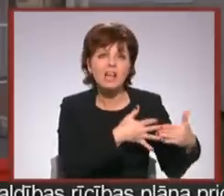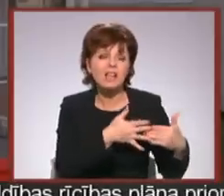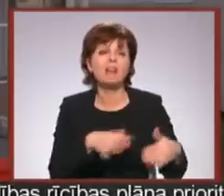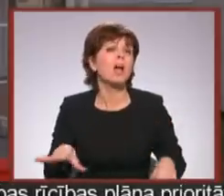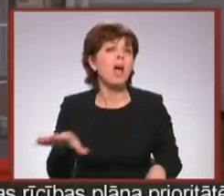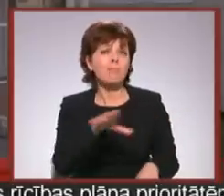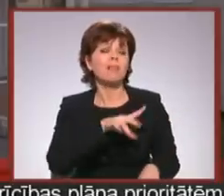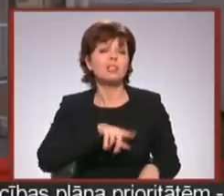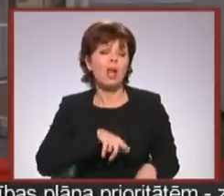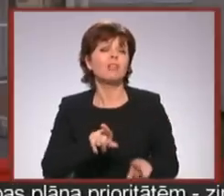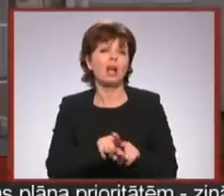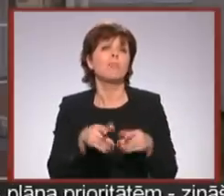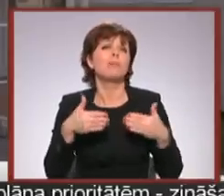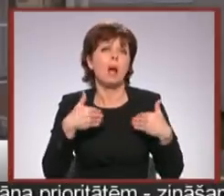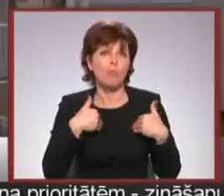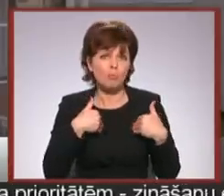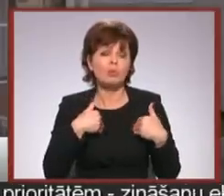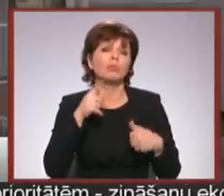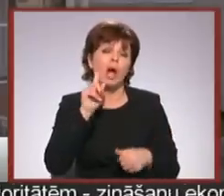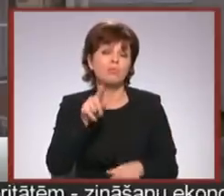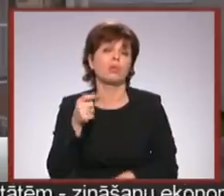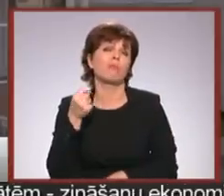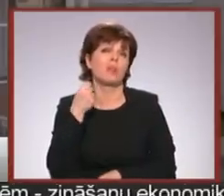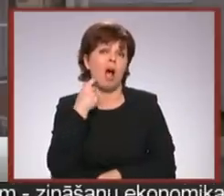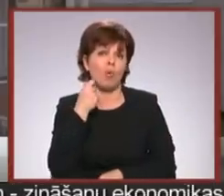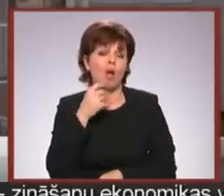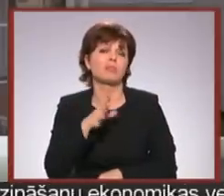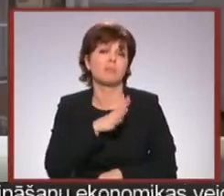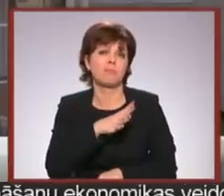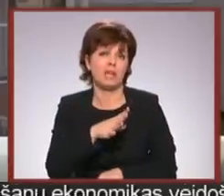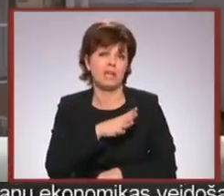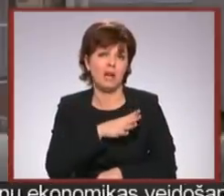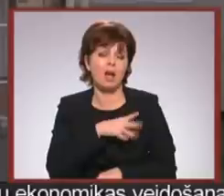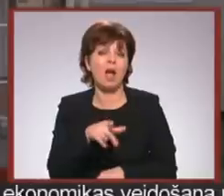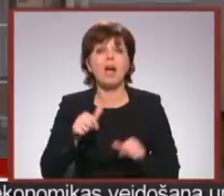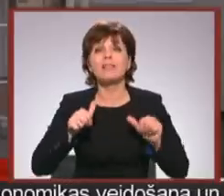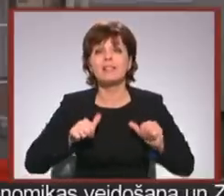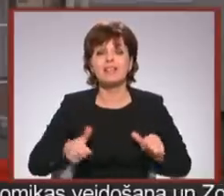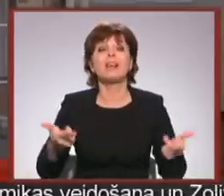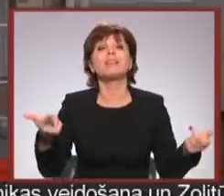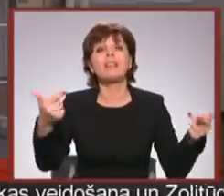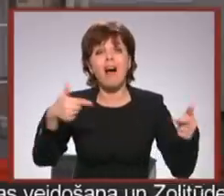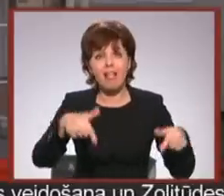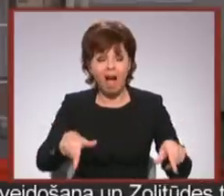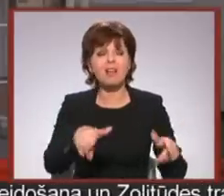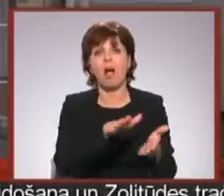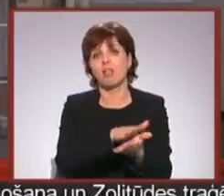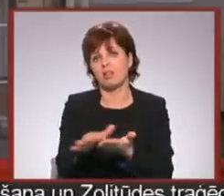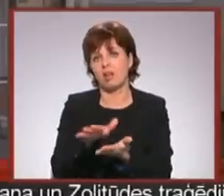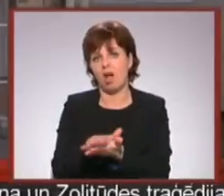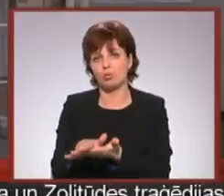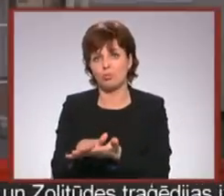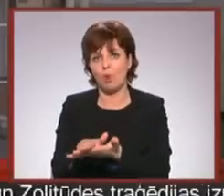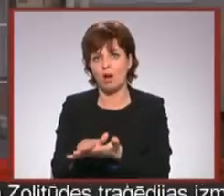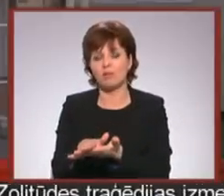pastāv, nu, protams, arī alkohols. Arī tādi gadījumi gadās. Dienesta laikā lietot ir ļoti maz